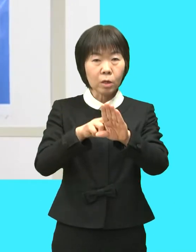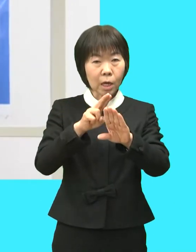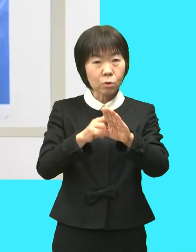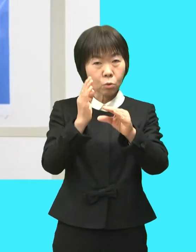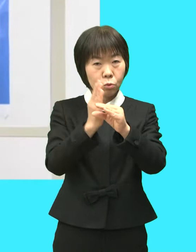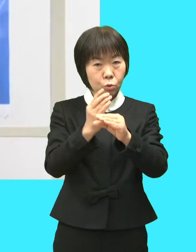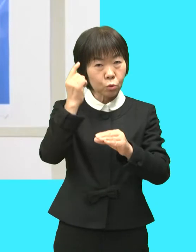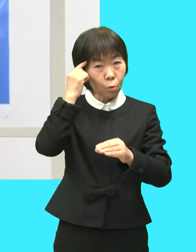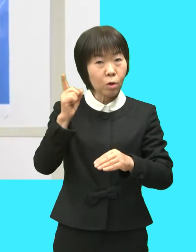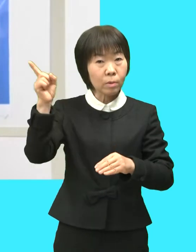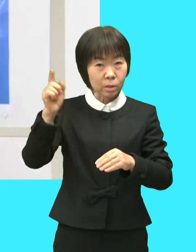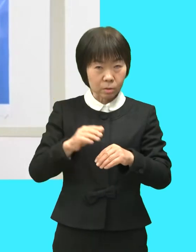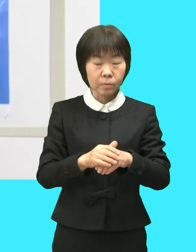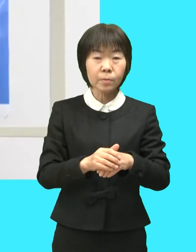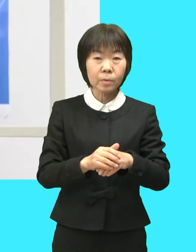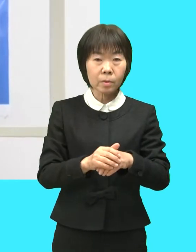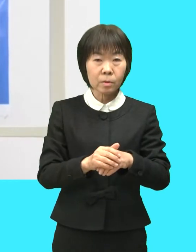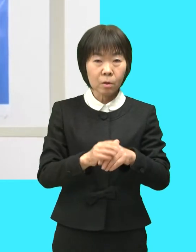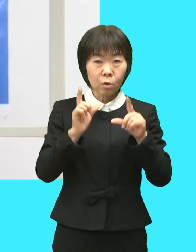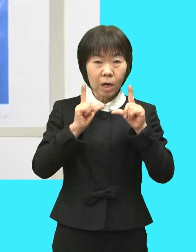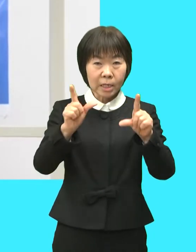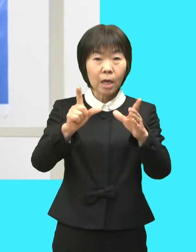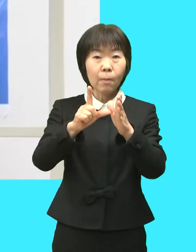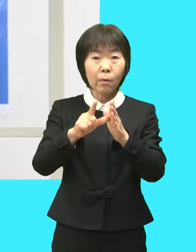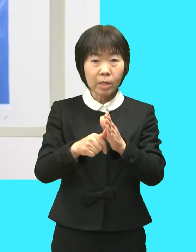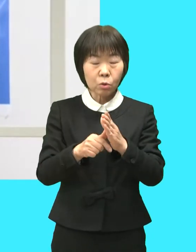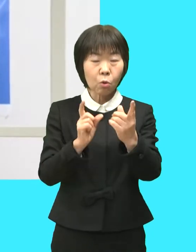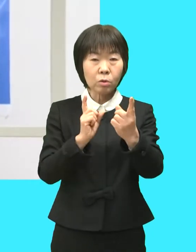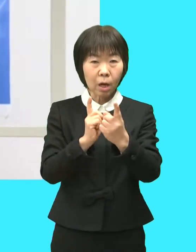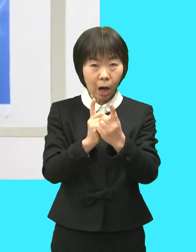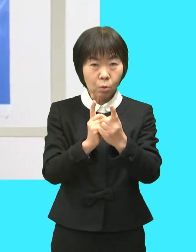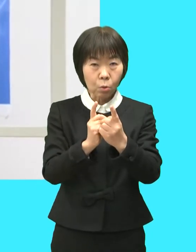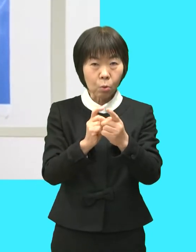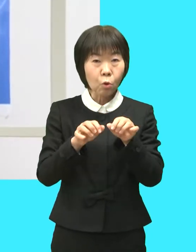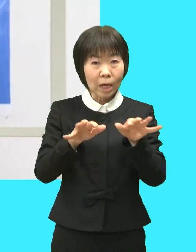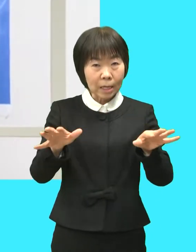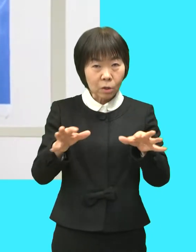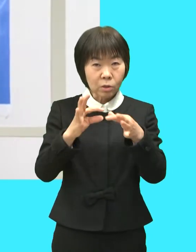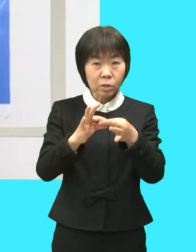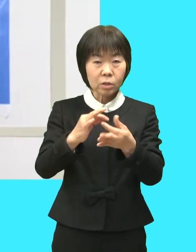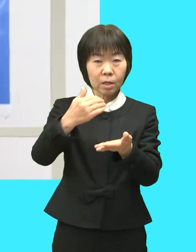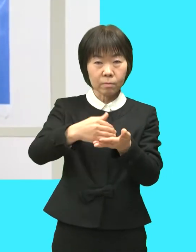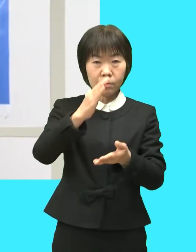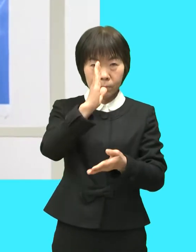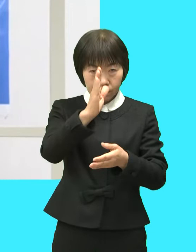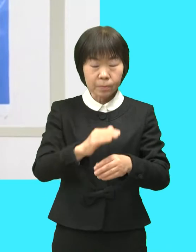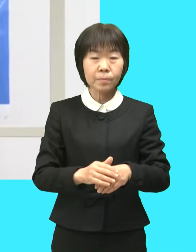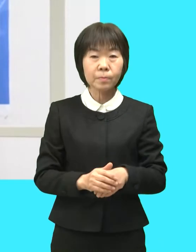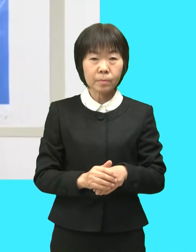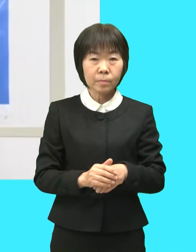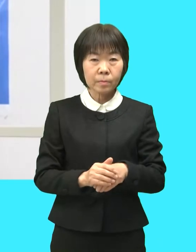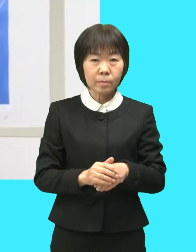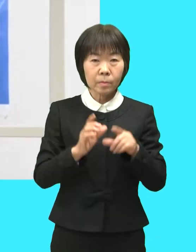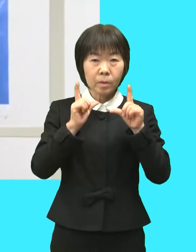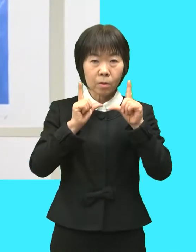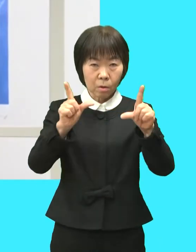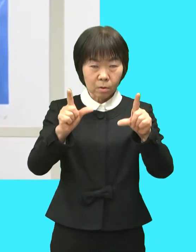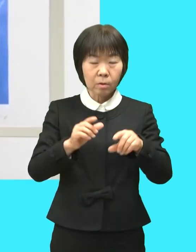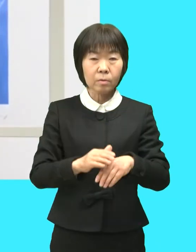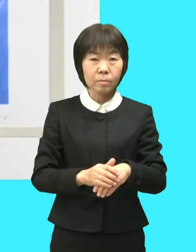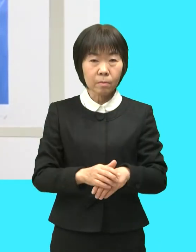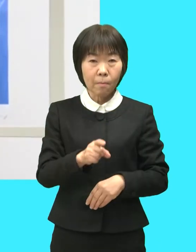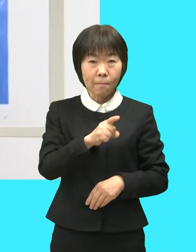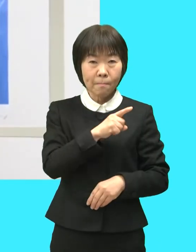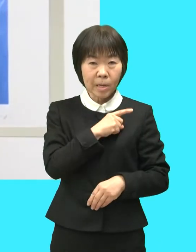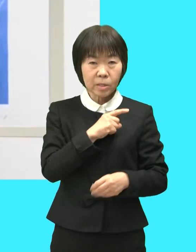ようなんですけれどもそちら発令された場合どういった対応になるのかあるいはどういう影響があるのか教えてください。 はい、まず